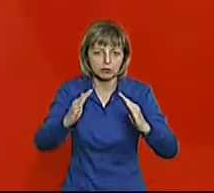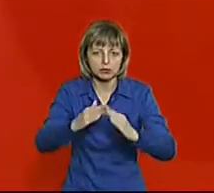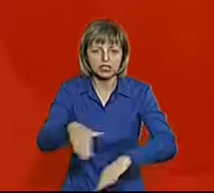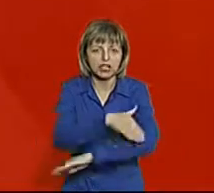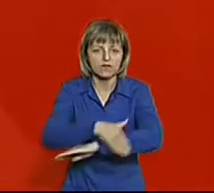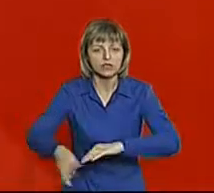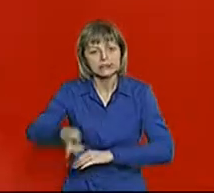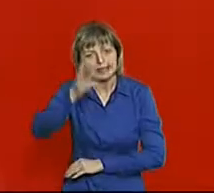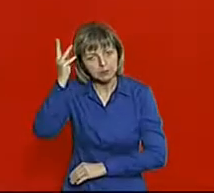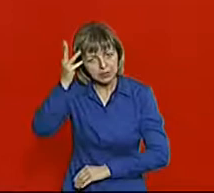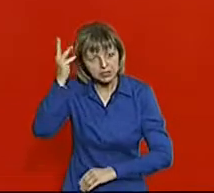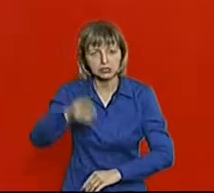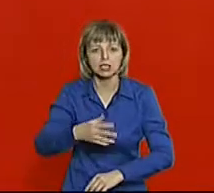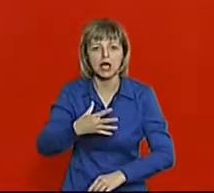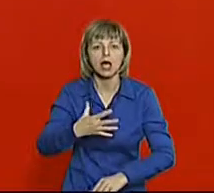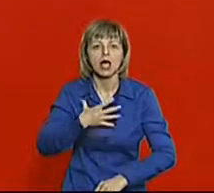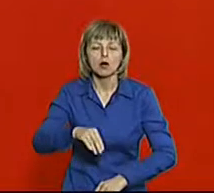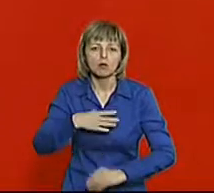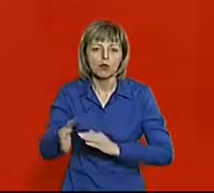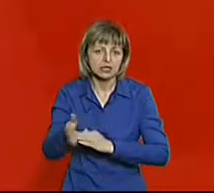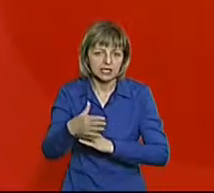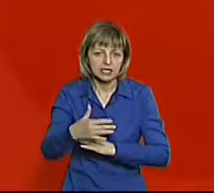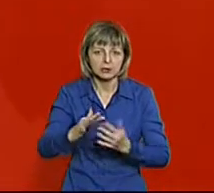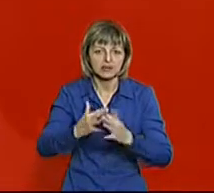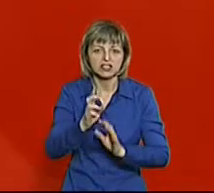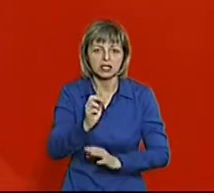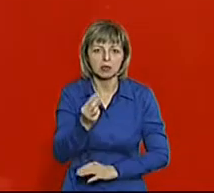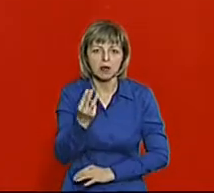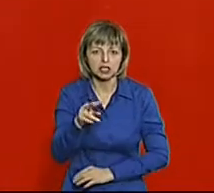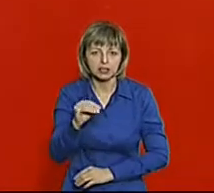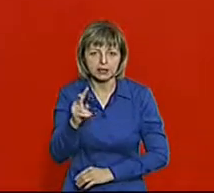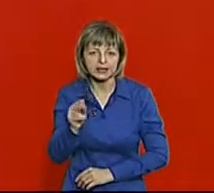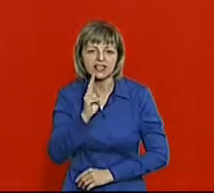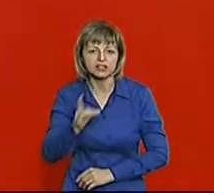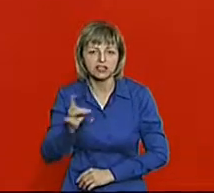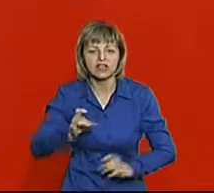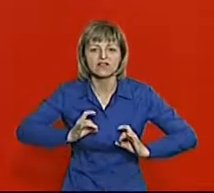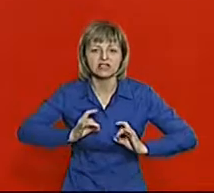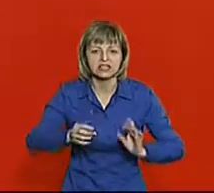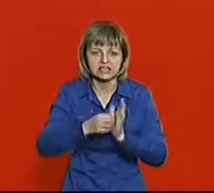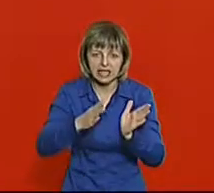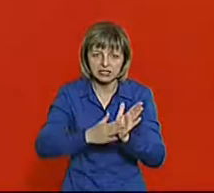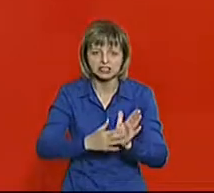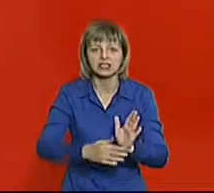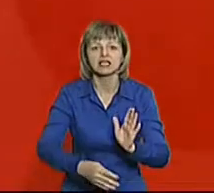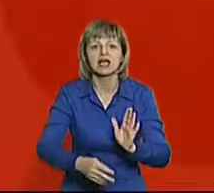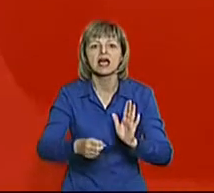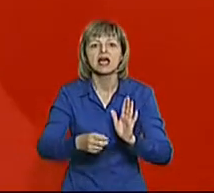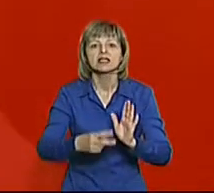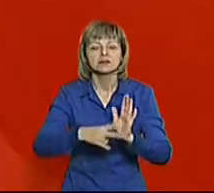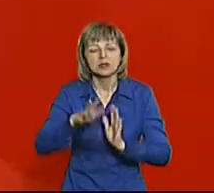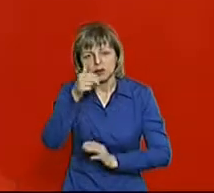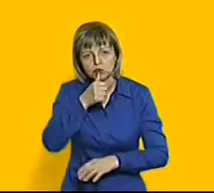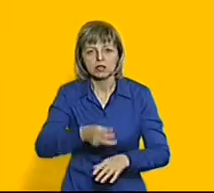Богдана Хмельницького. Мор риби у селі Башлики Ківерцівського району та відзначення 75-х роковин депортації